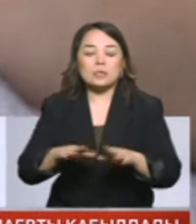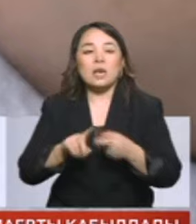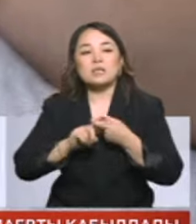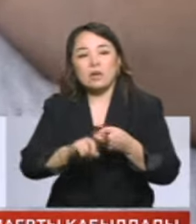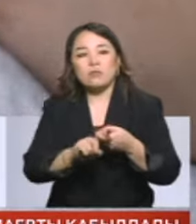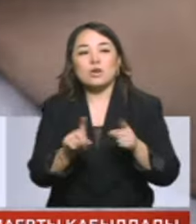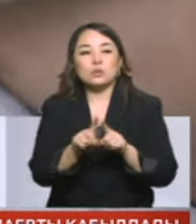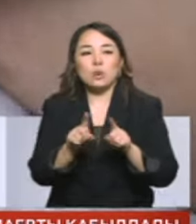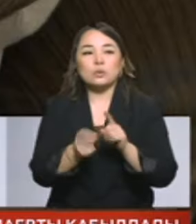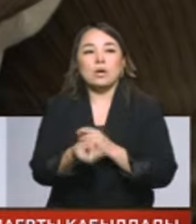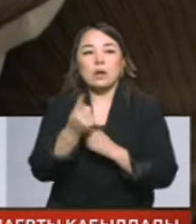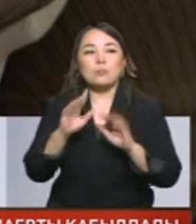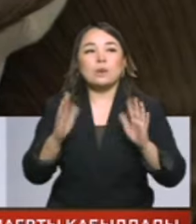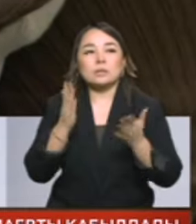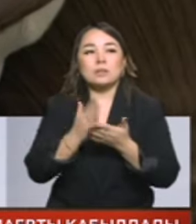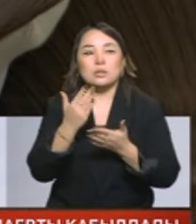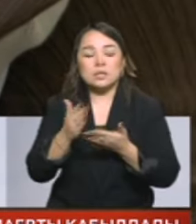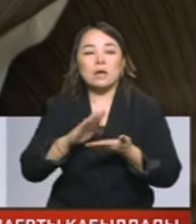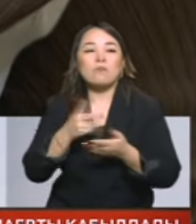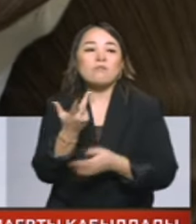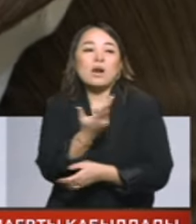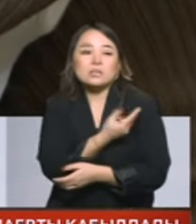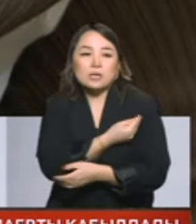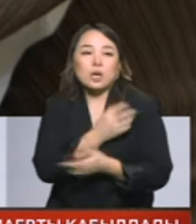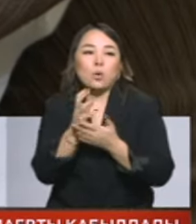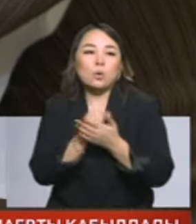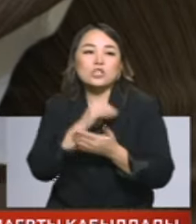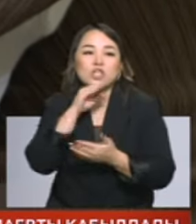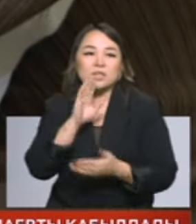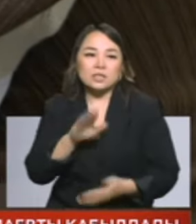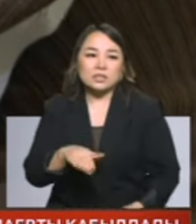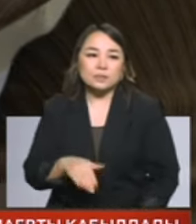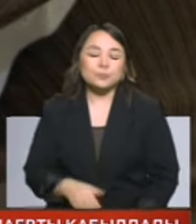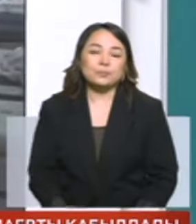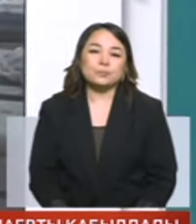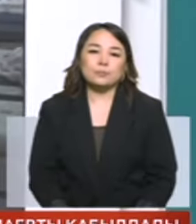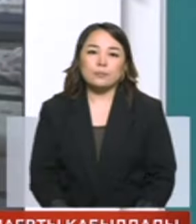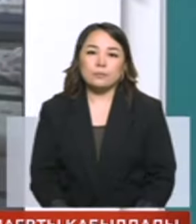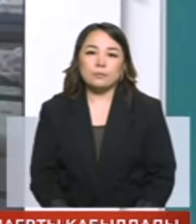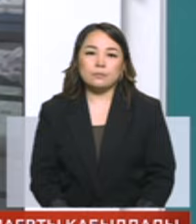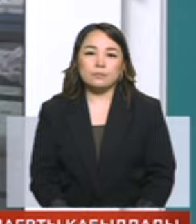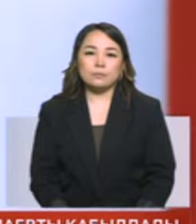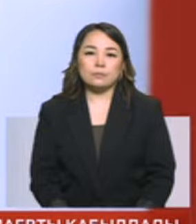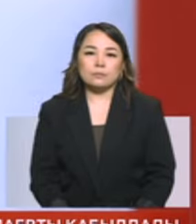инфекция ошағы пайда болған жағдайда вакцина қоры жеткілікті.